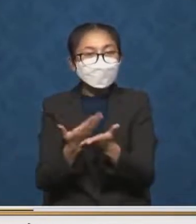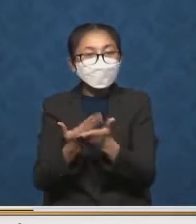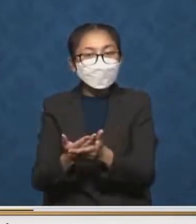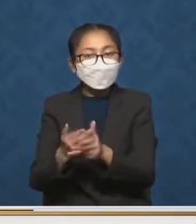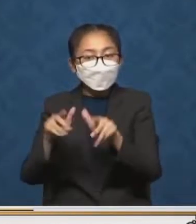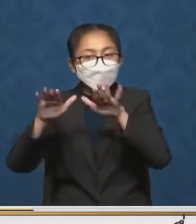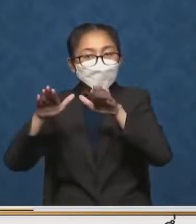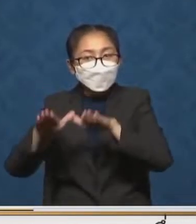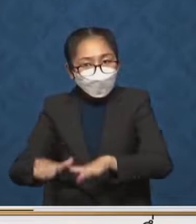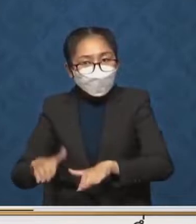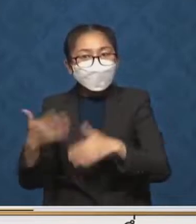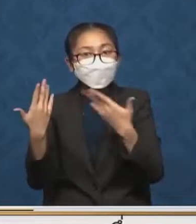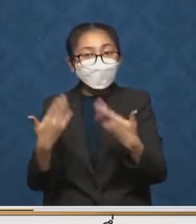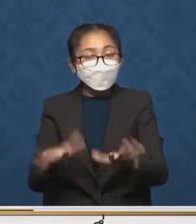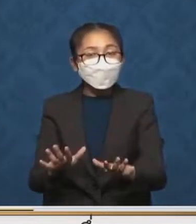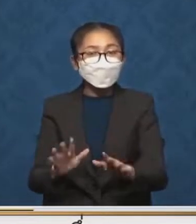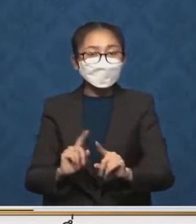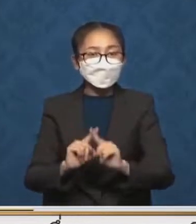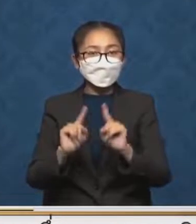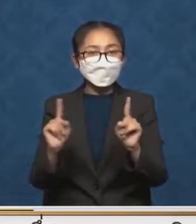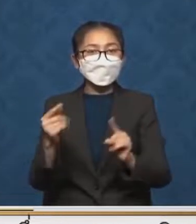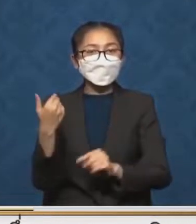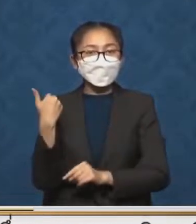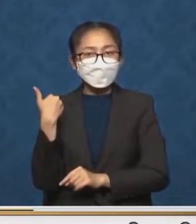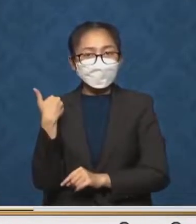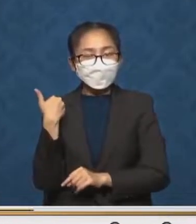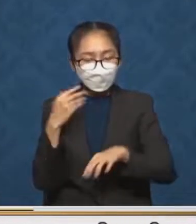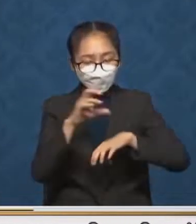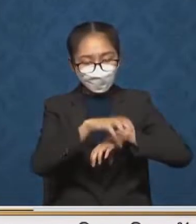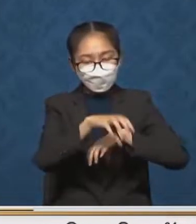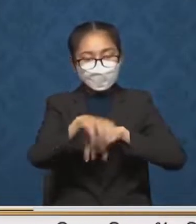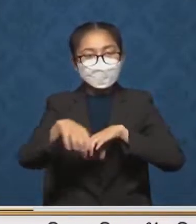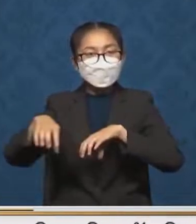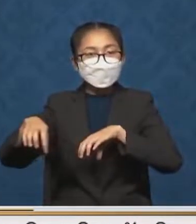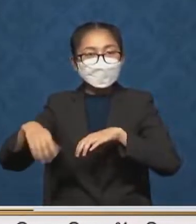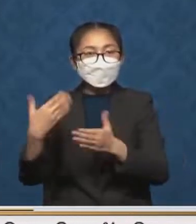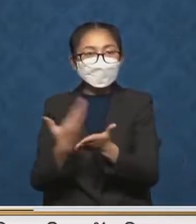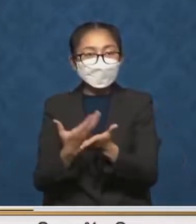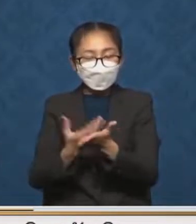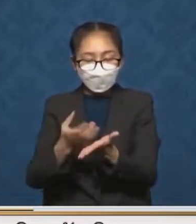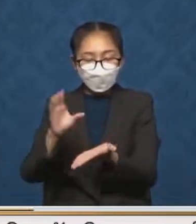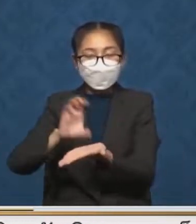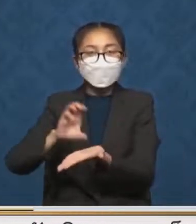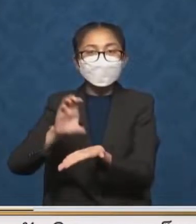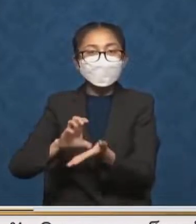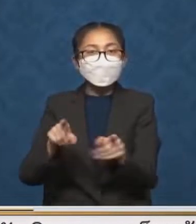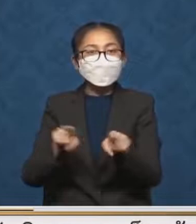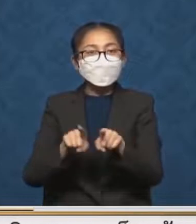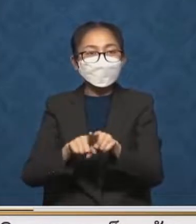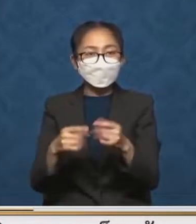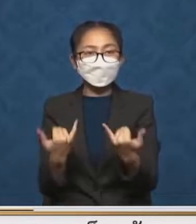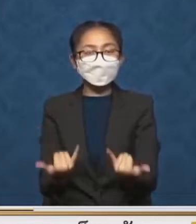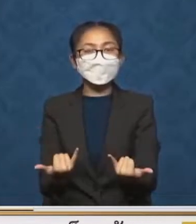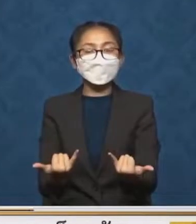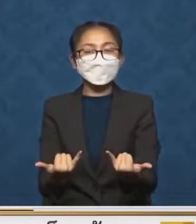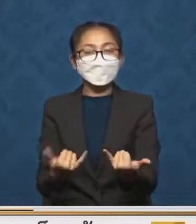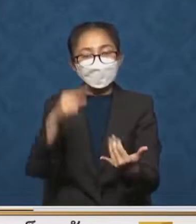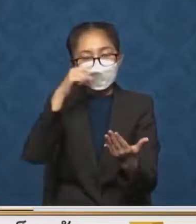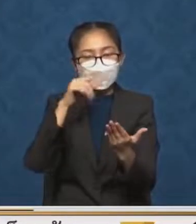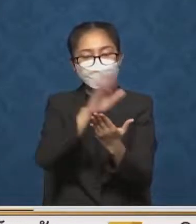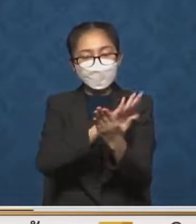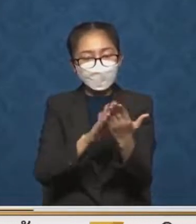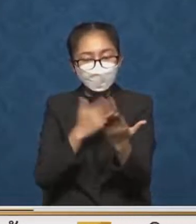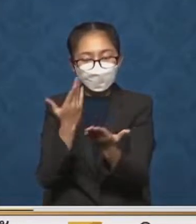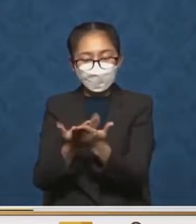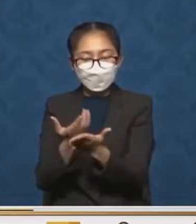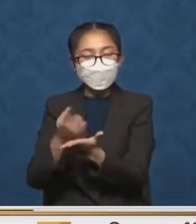ไมจำเป็ออกไปบ้างแล้วแต่กยมอก Noch- หนวยงานที่ทำงบประมามาลาแบว่าขนานี้ ประเทศ มงบปมา